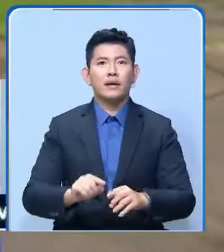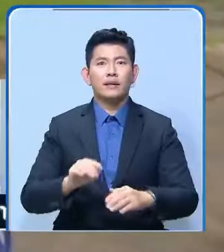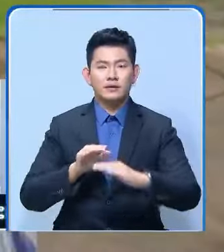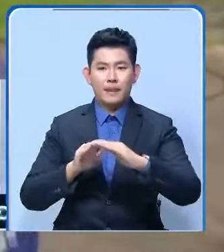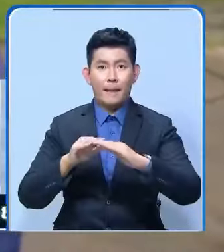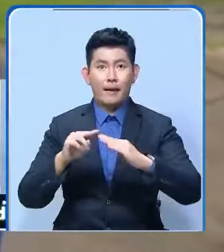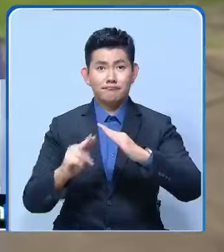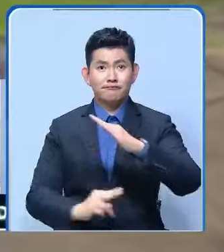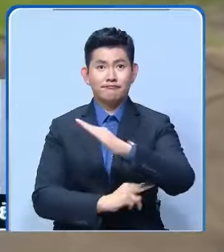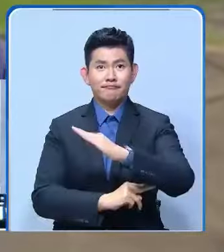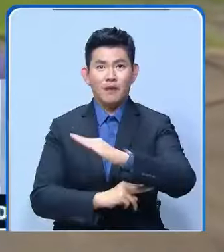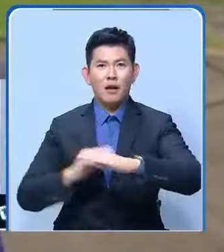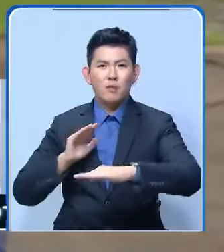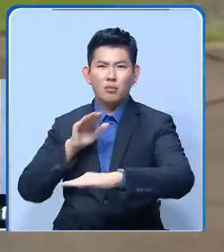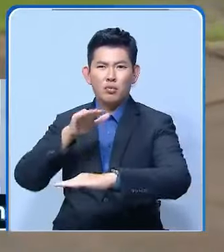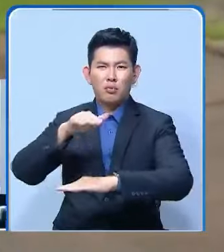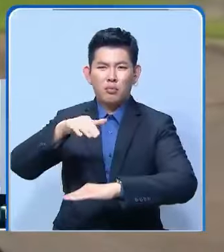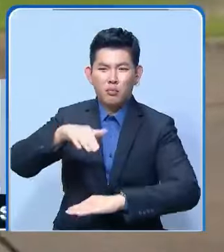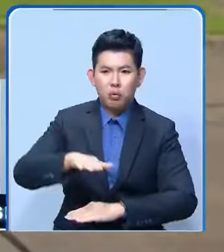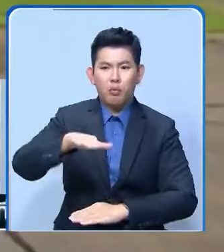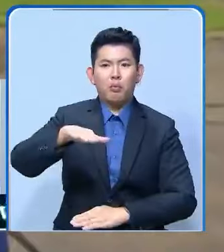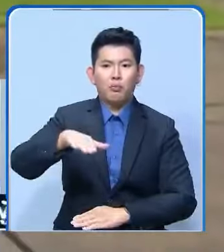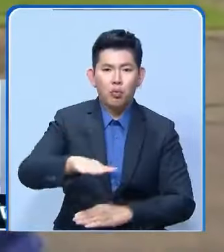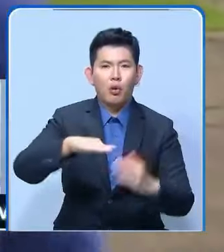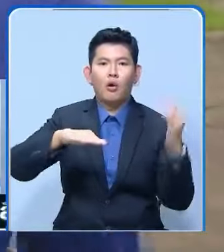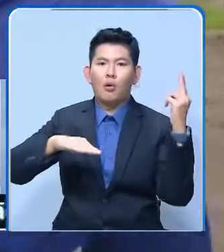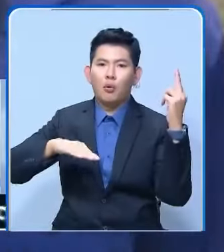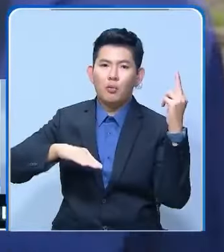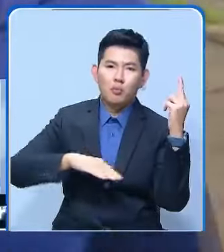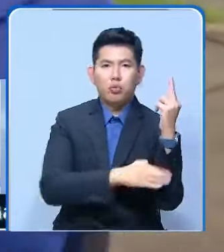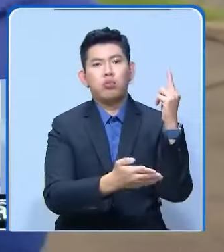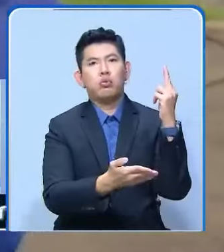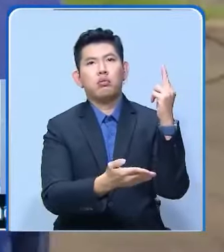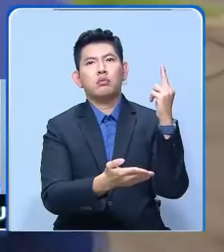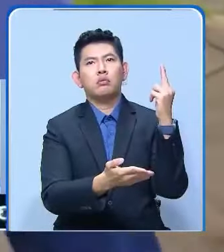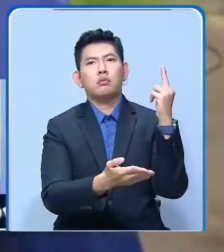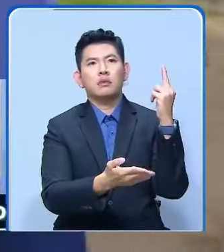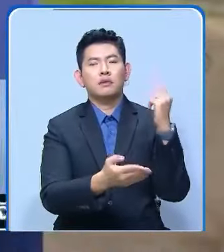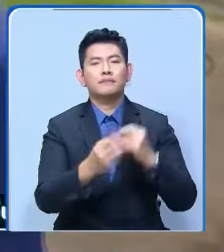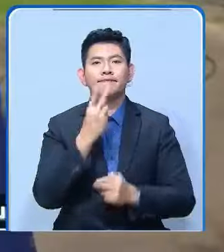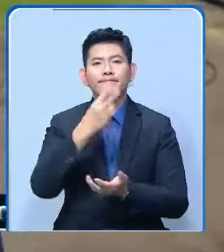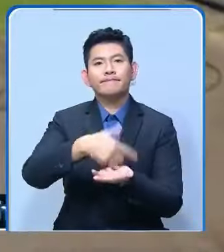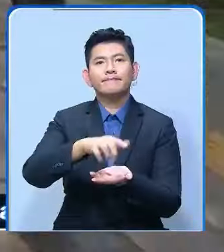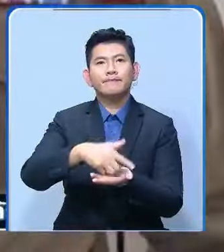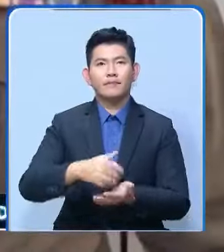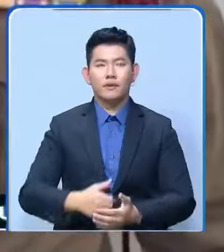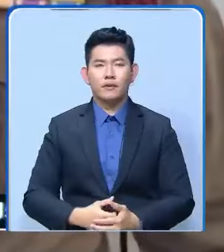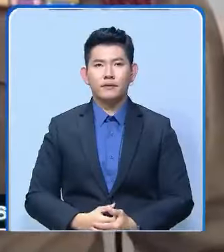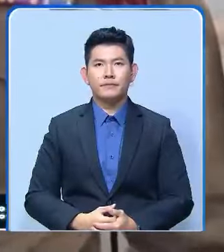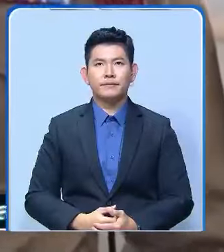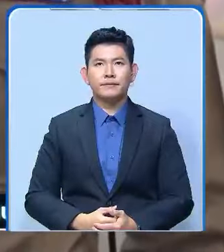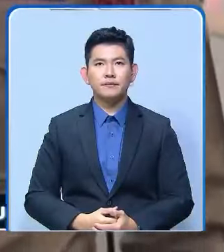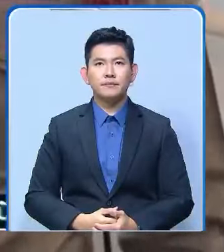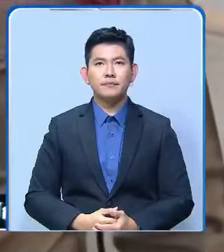ำขังบนผิวถนนแล้วรถมันลอยมันพึ่งเสียหลักปุ๊บตะแคงมาเลยอ่ะฟังเสียงเขาหน่อย